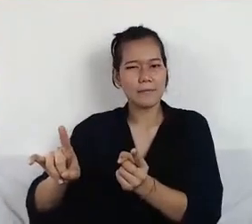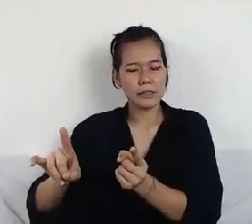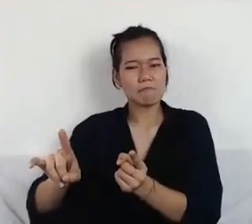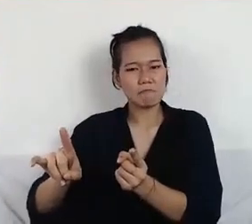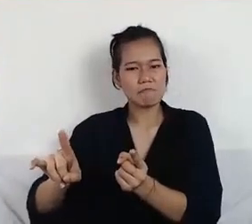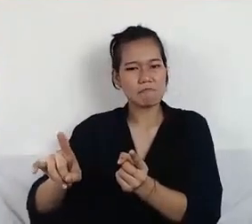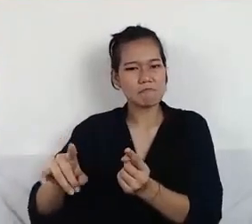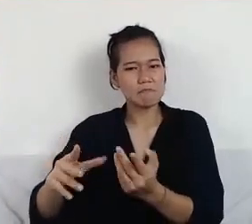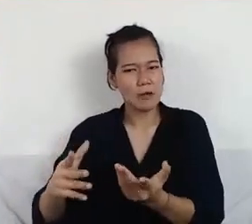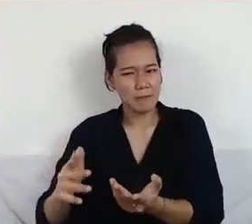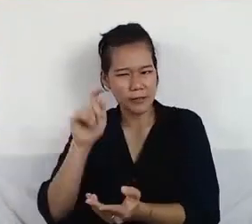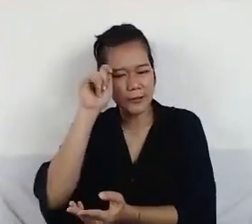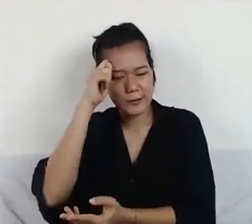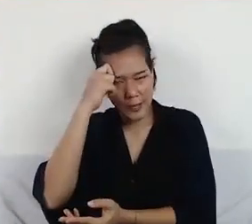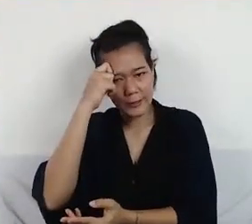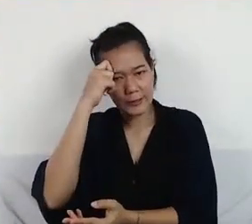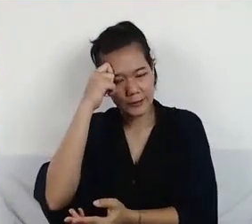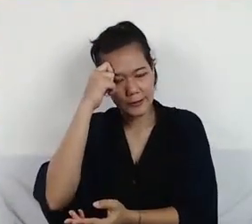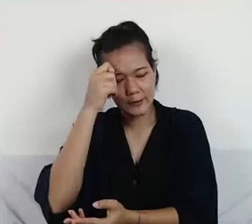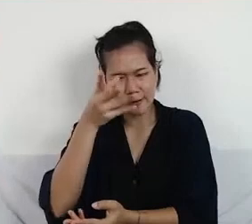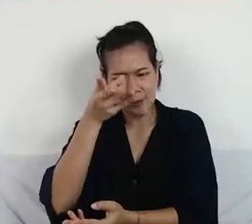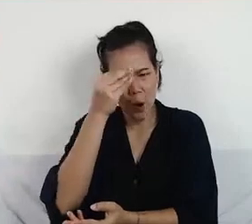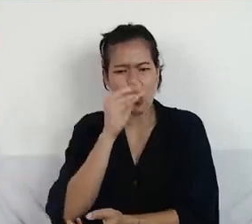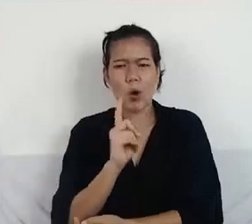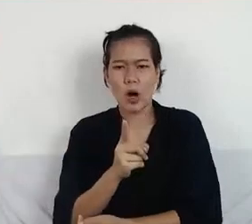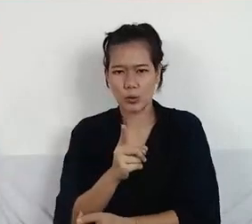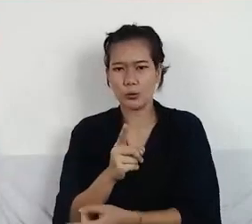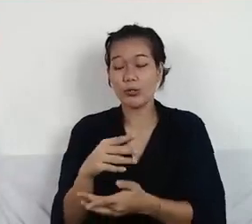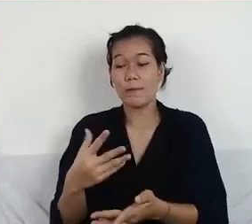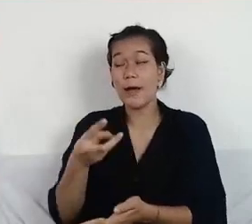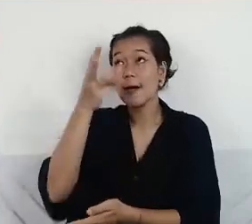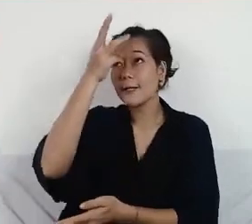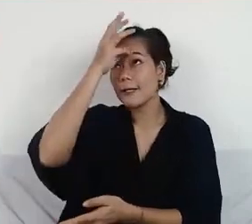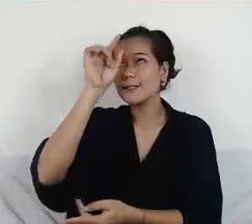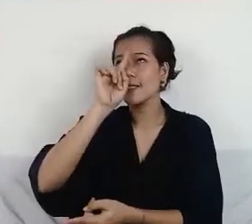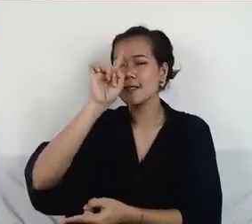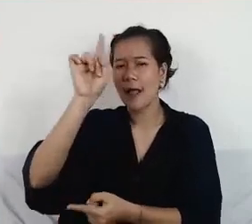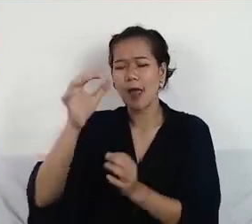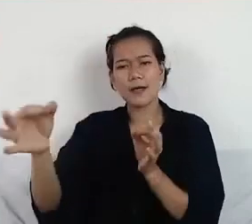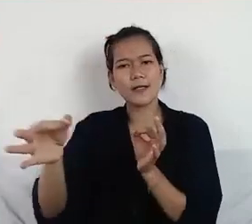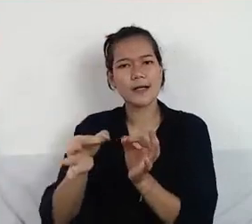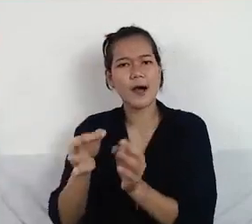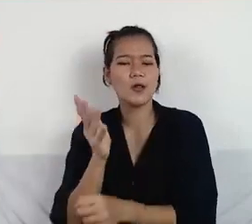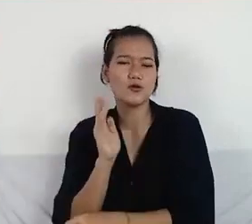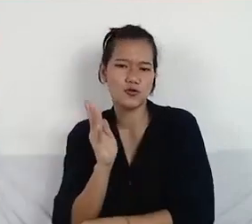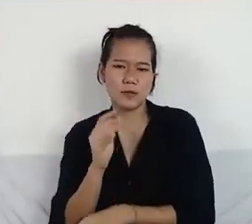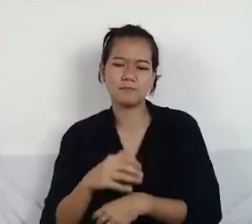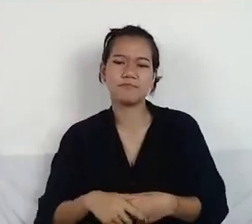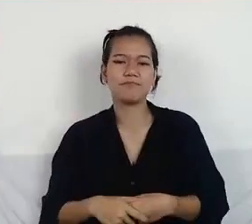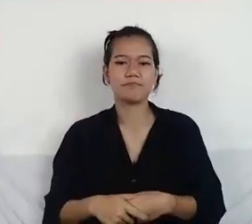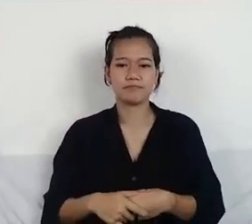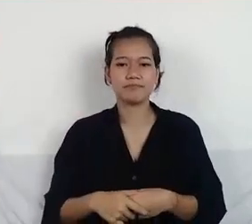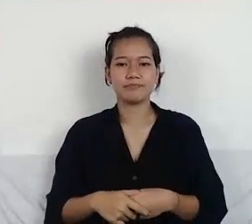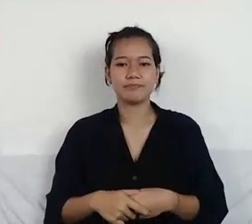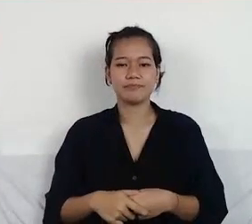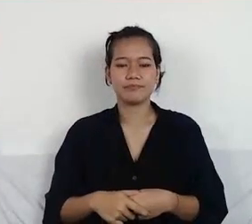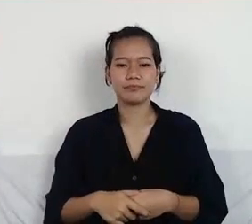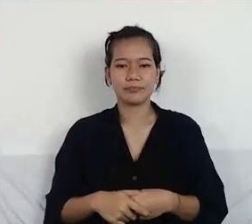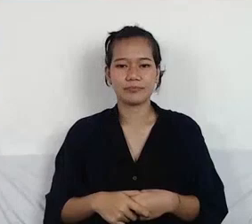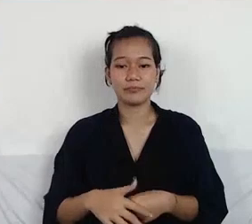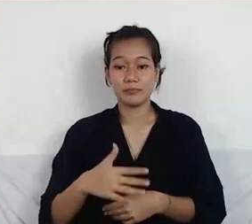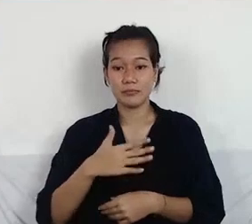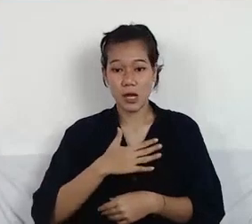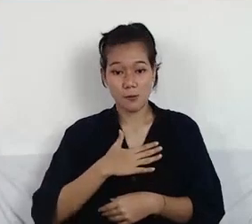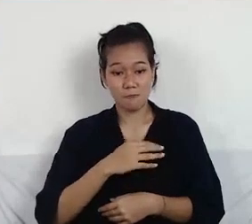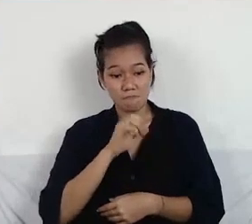depanmu. Tetapi ketahuilah ini, kerajaan Allah sudah dekat. Aku berkata